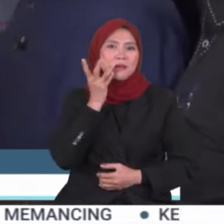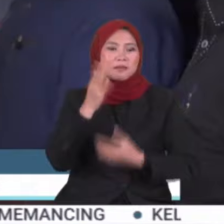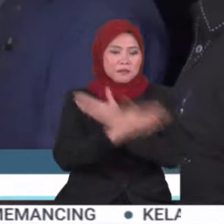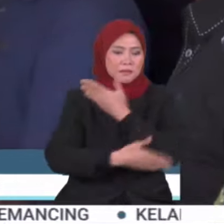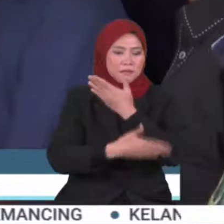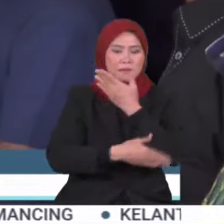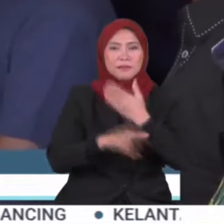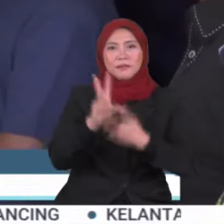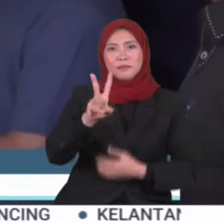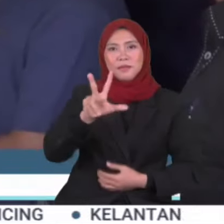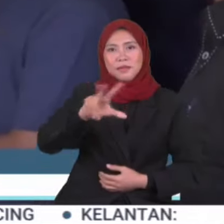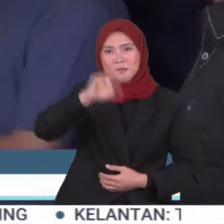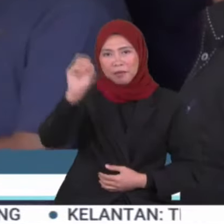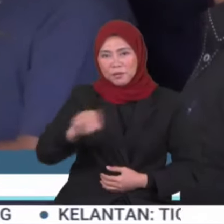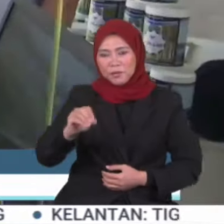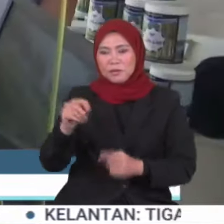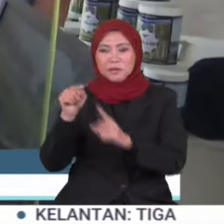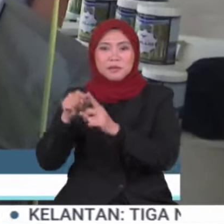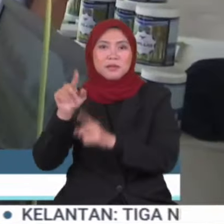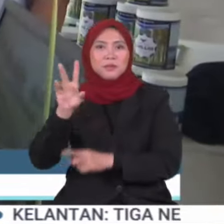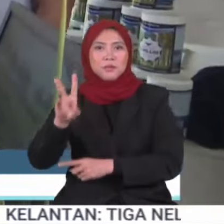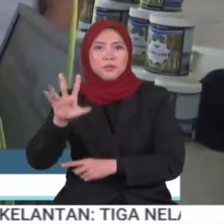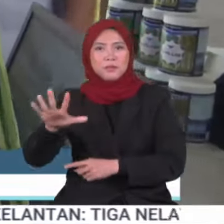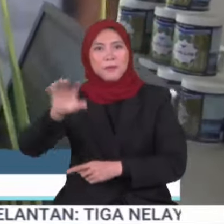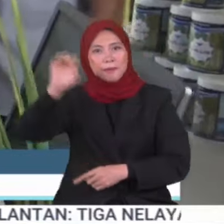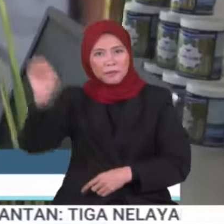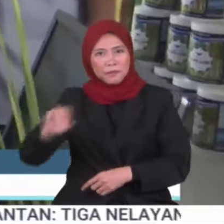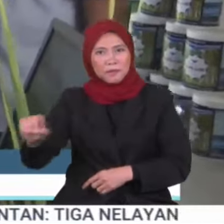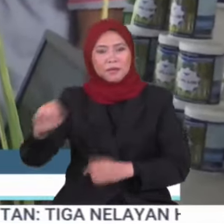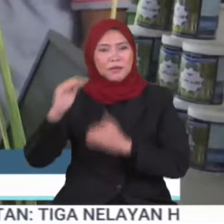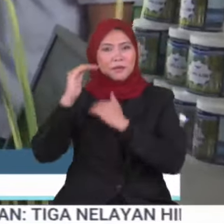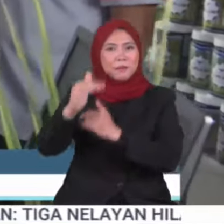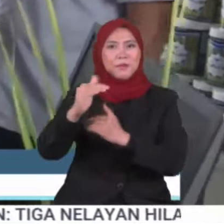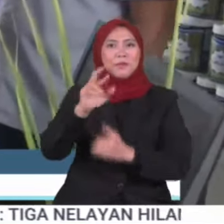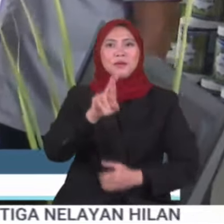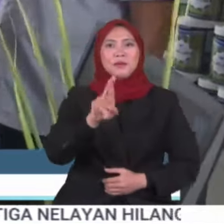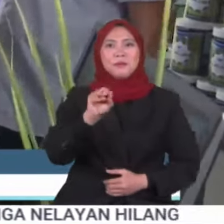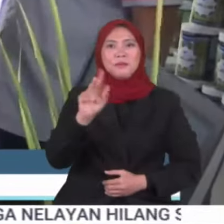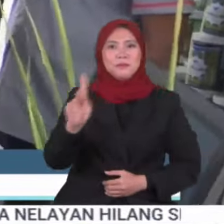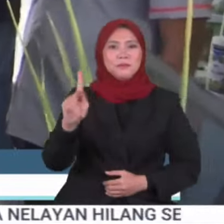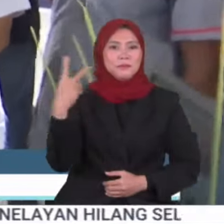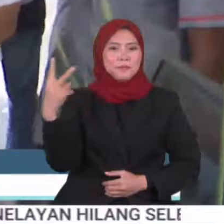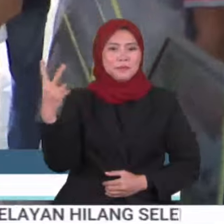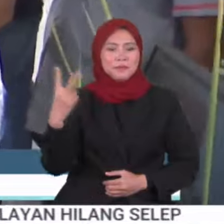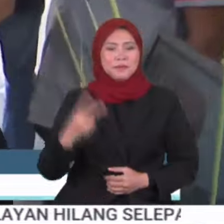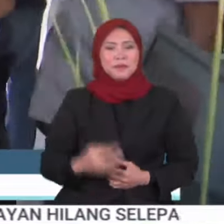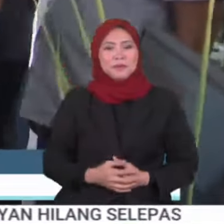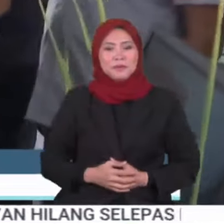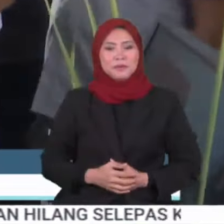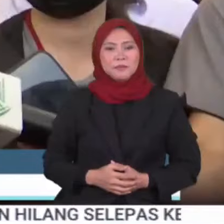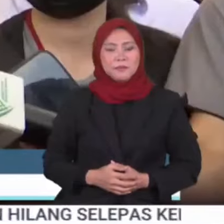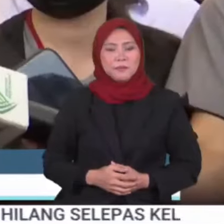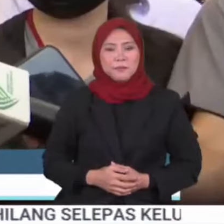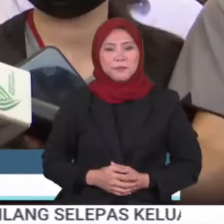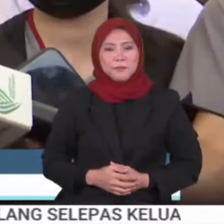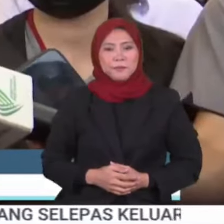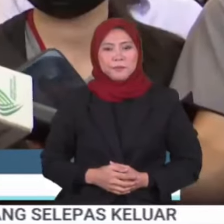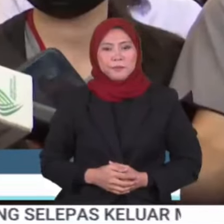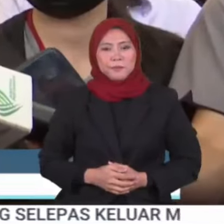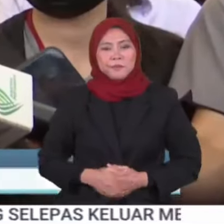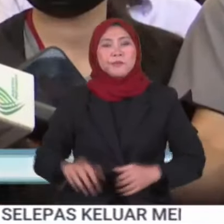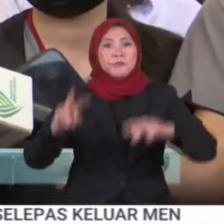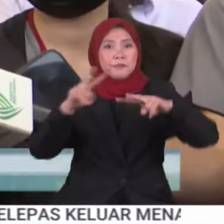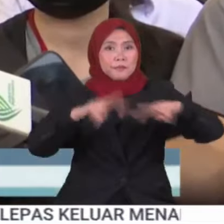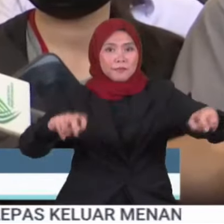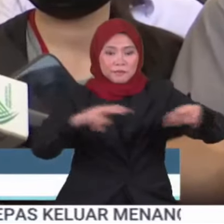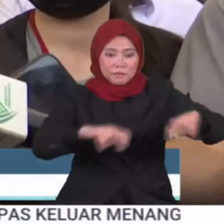daripada 63% kepada 75% dalam tempoh rancangan Malaysia ke-12. Punya pihak research